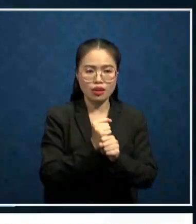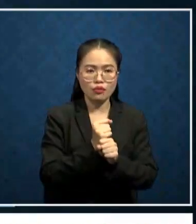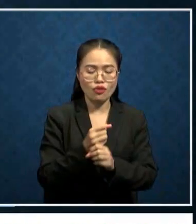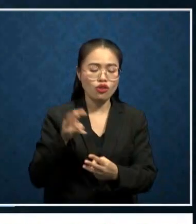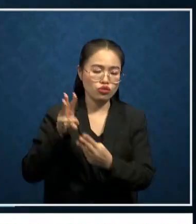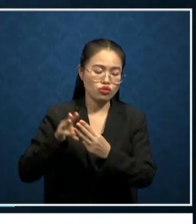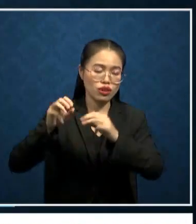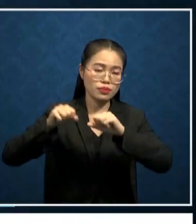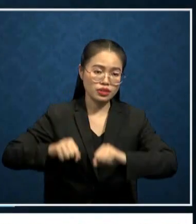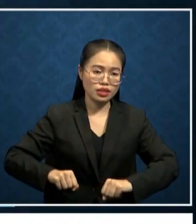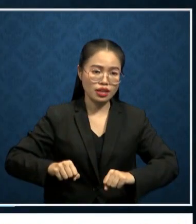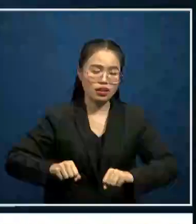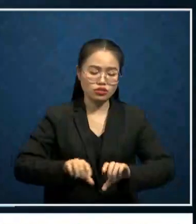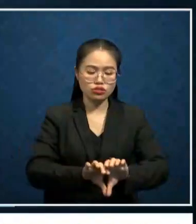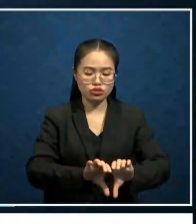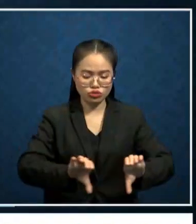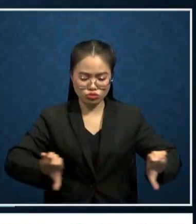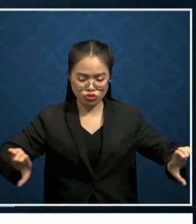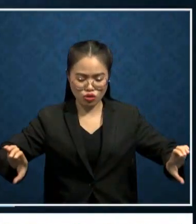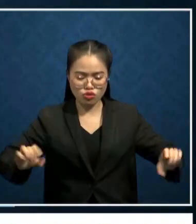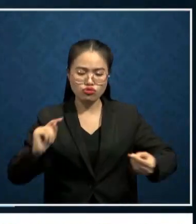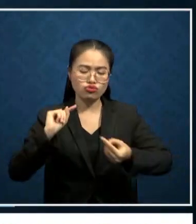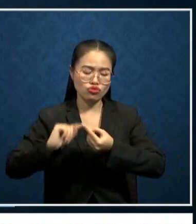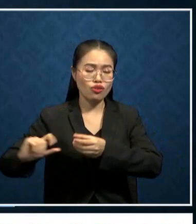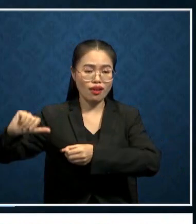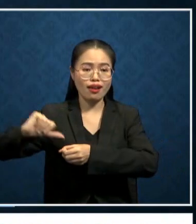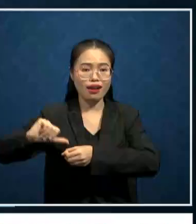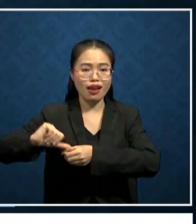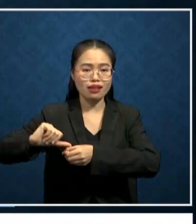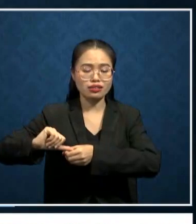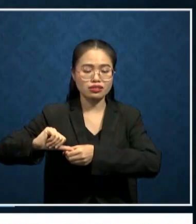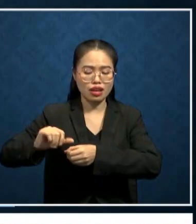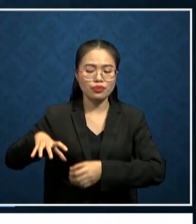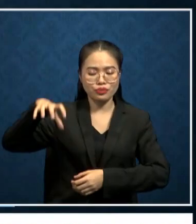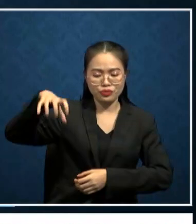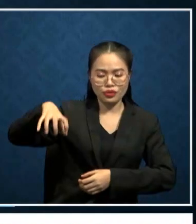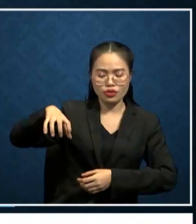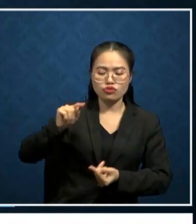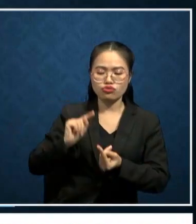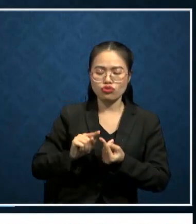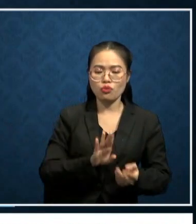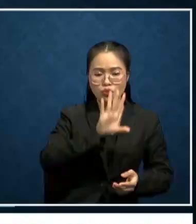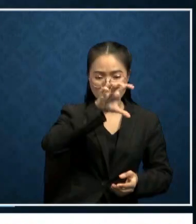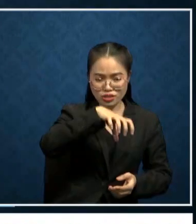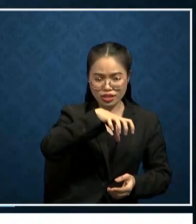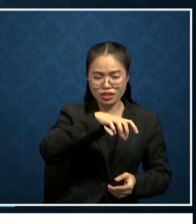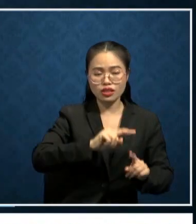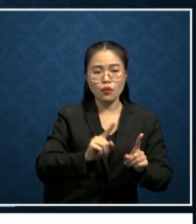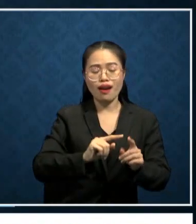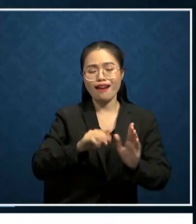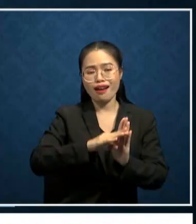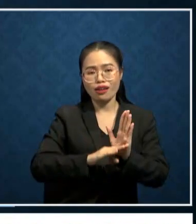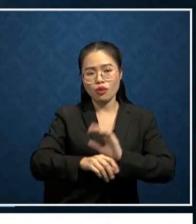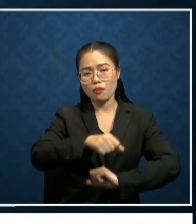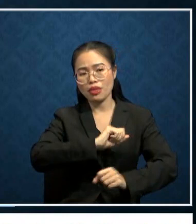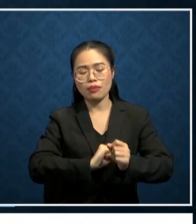ต่อเอ่อระบบส่งกาซธรรมชาตินะครับสถานีมีlngแก่บุคคลที่ 3แต่ในทางปฏิบัติกลับพบปัญหา